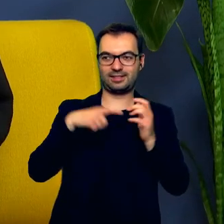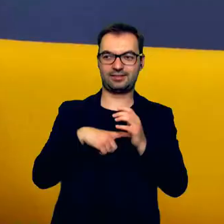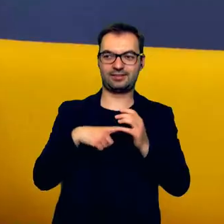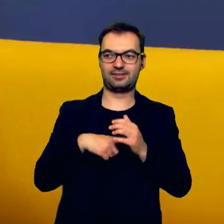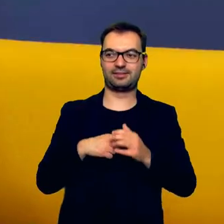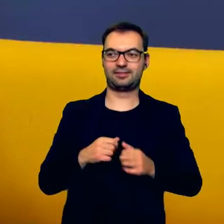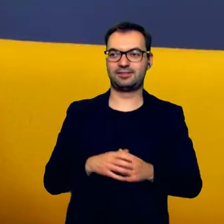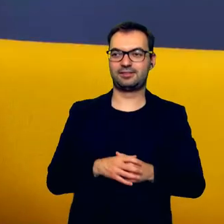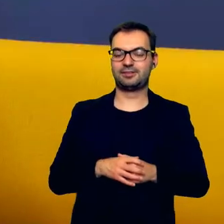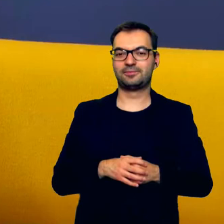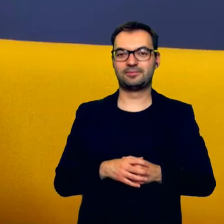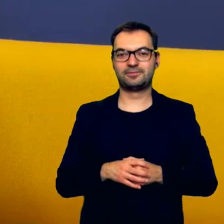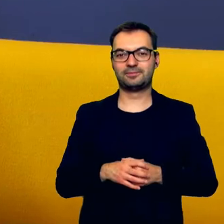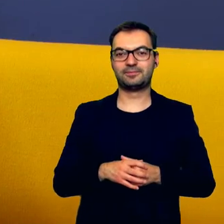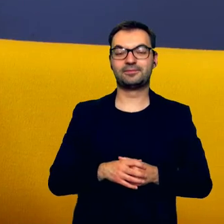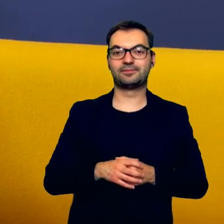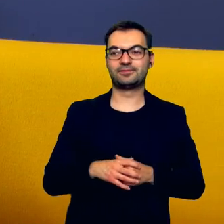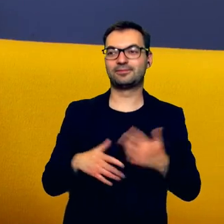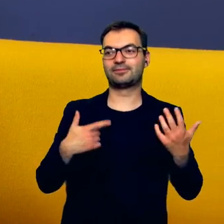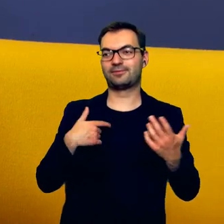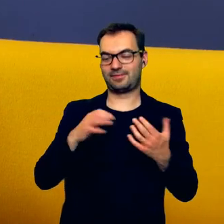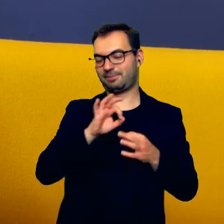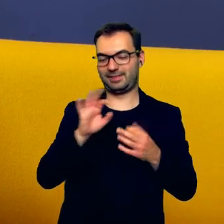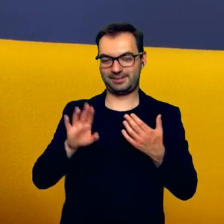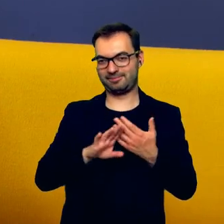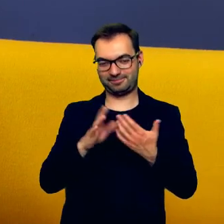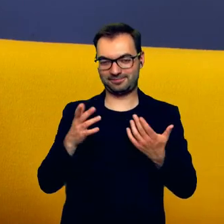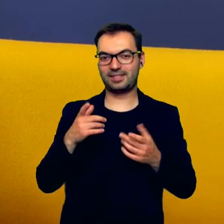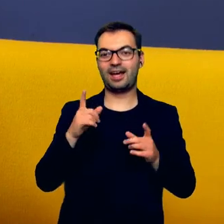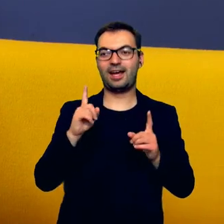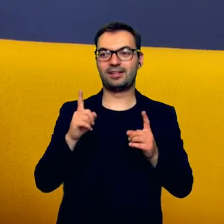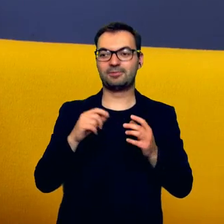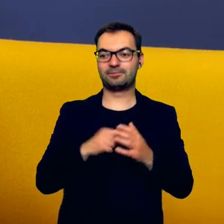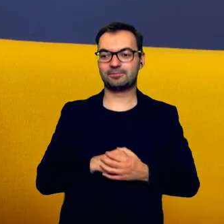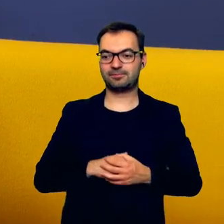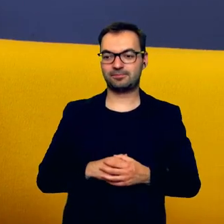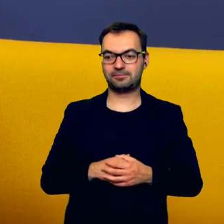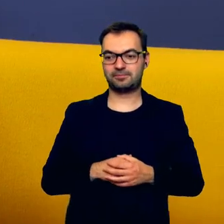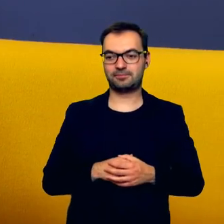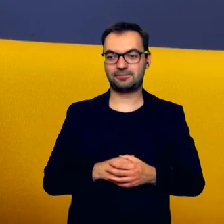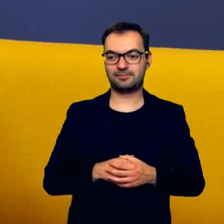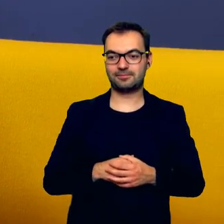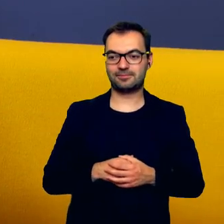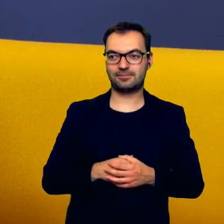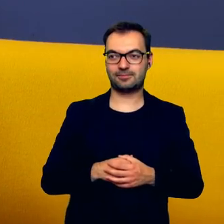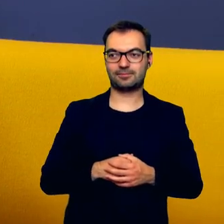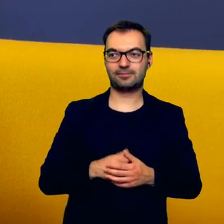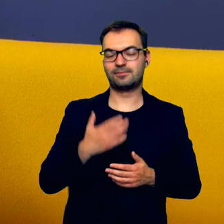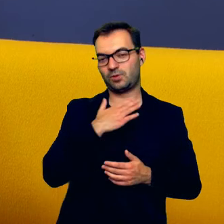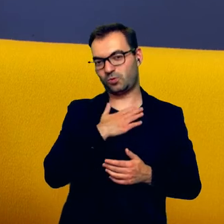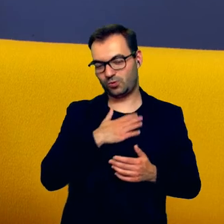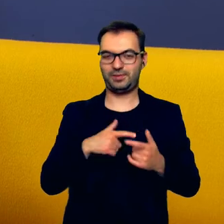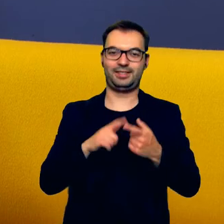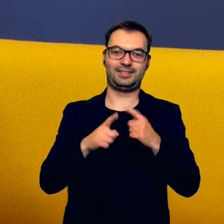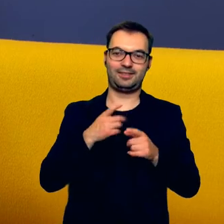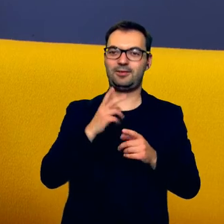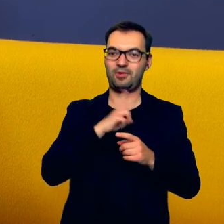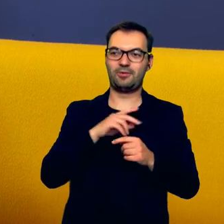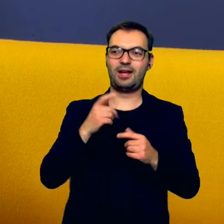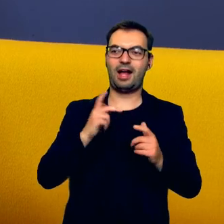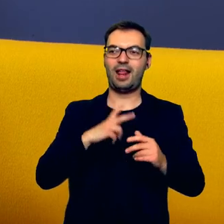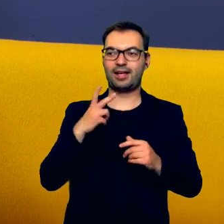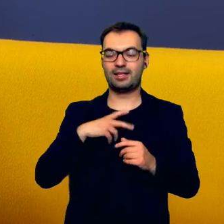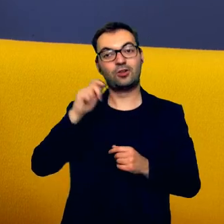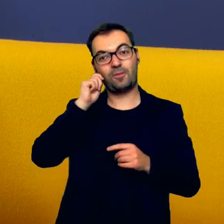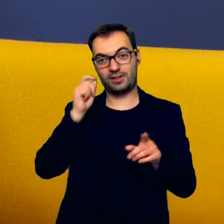było wcześniej zrobione. Tak. Otóż pozowane takie. Tak, i lubię to po prostu. Podoba mi się elegancja, jak